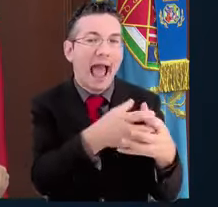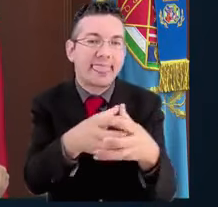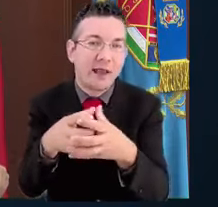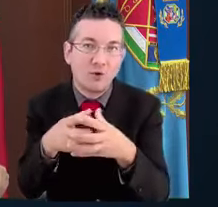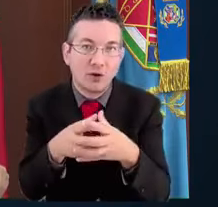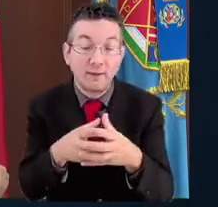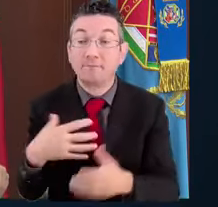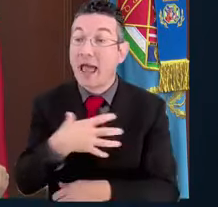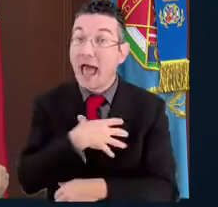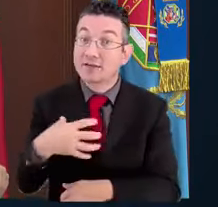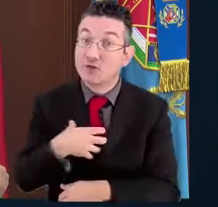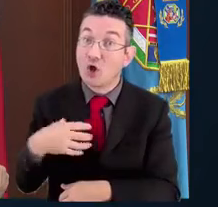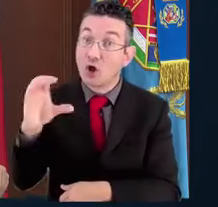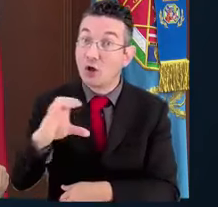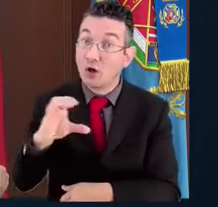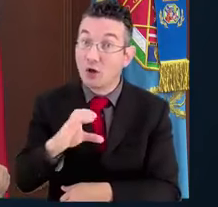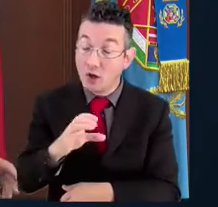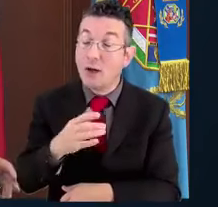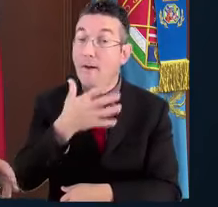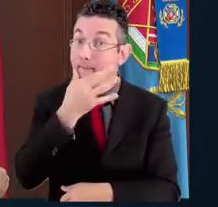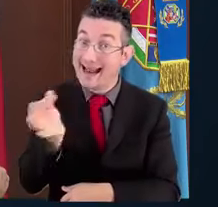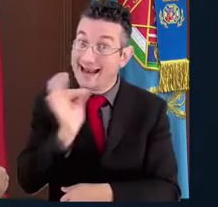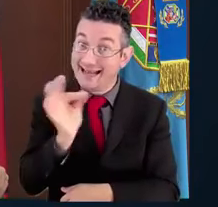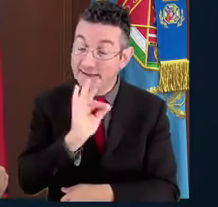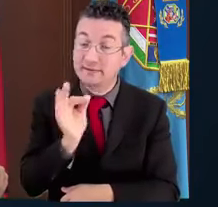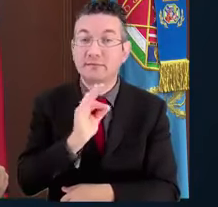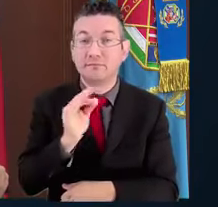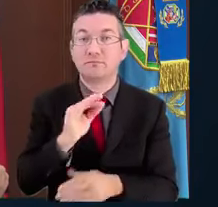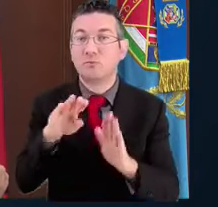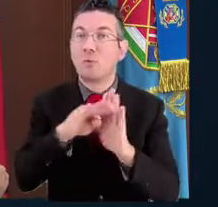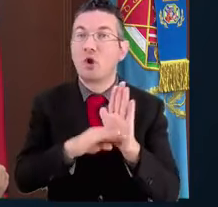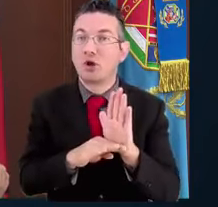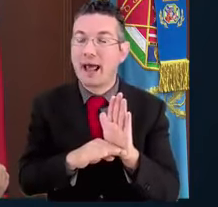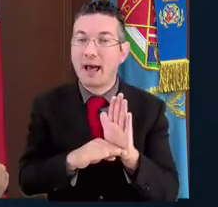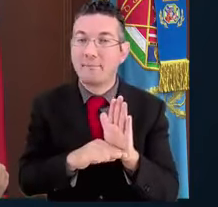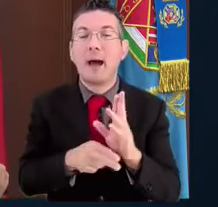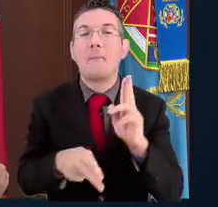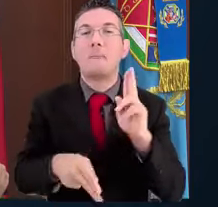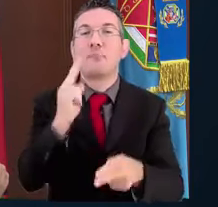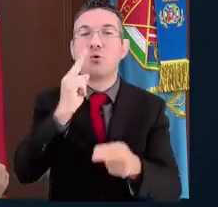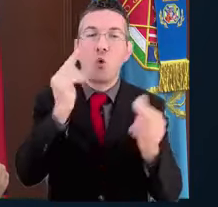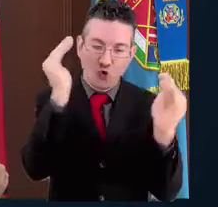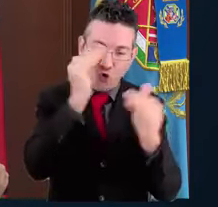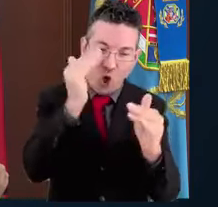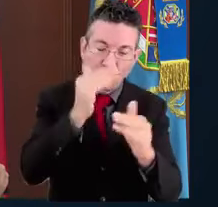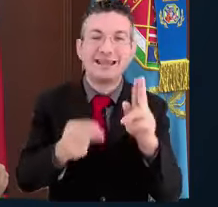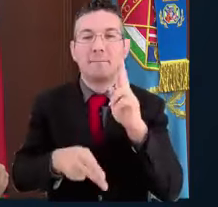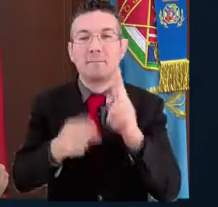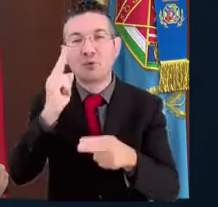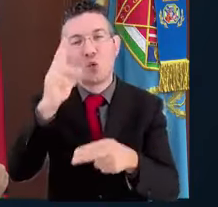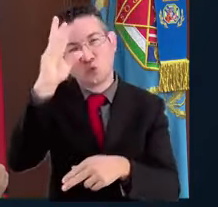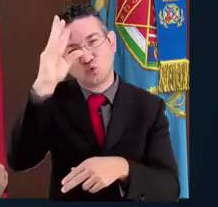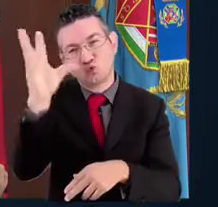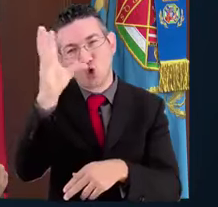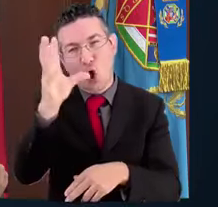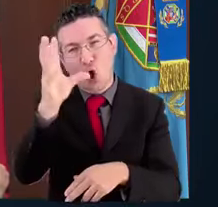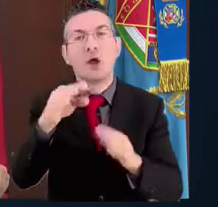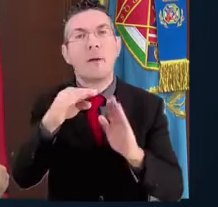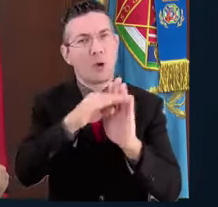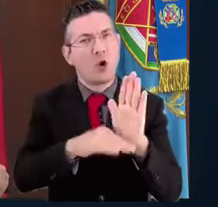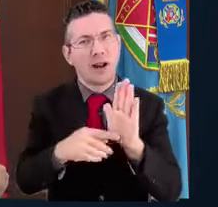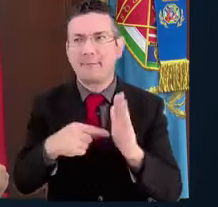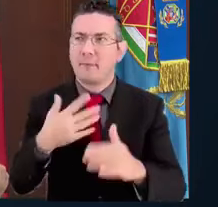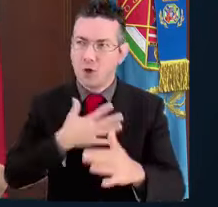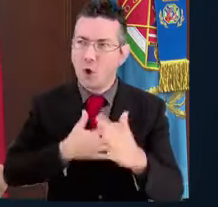bellissima iniziativa più note per sogno sono stato assolutamente tra quelli che l'hanno in qualche modo apprezzata e